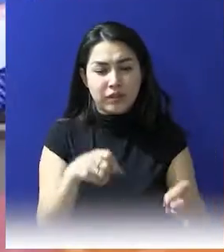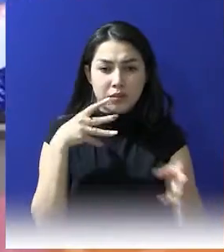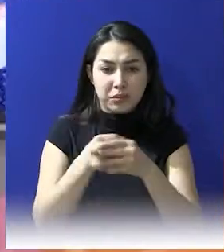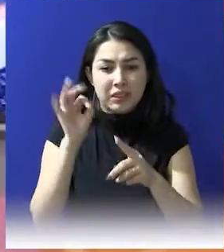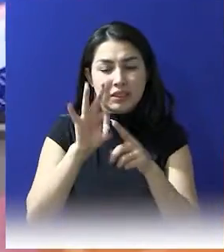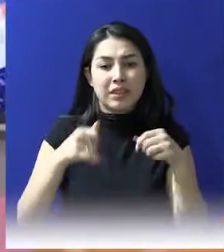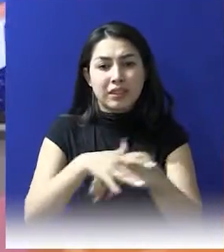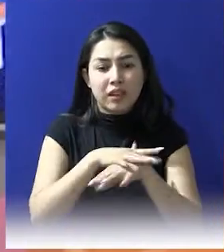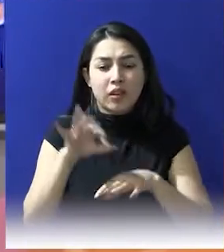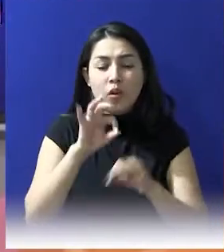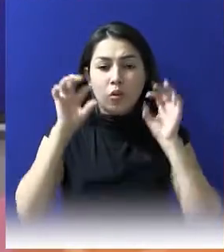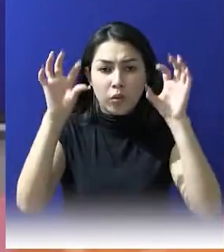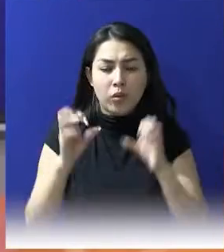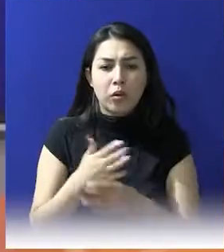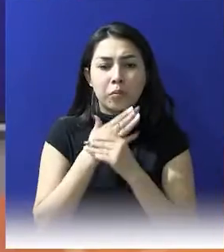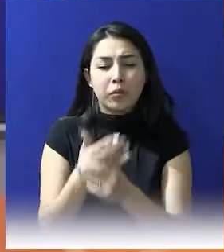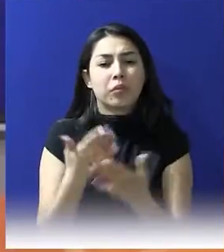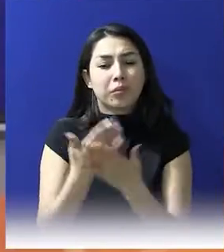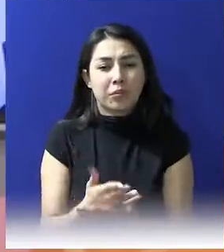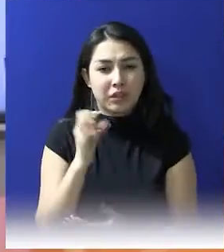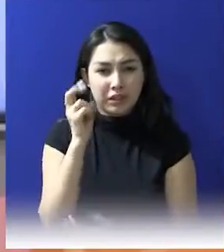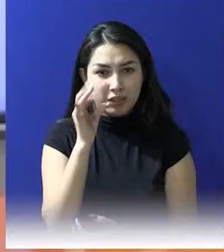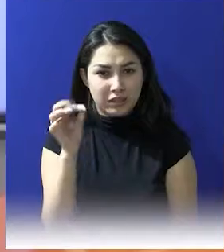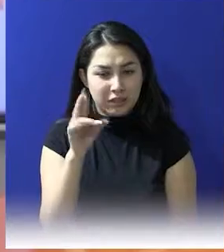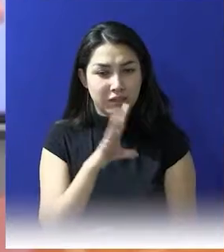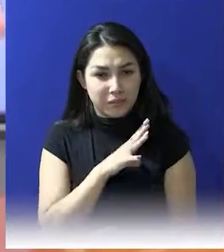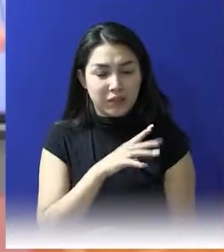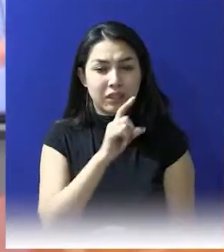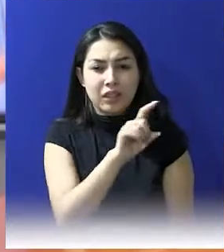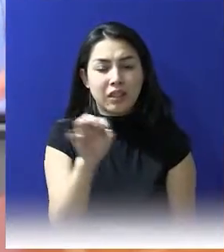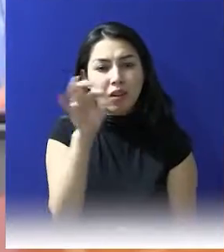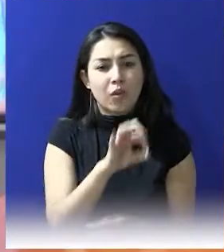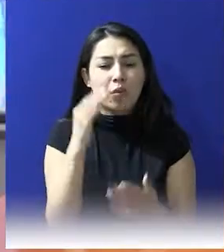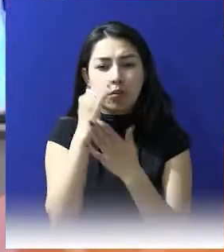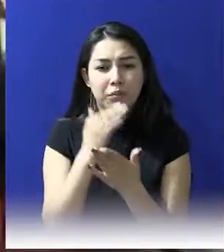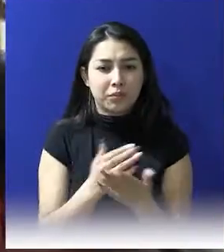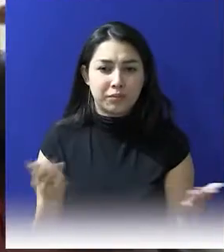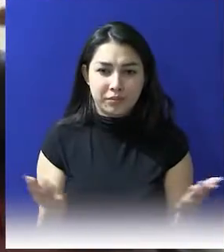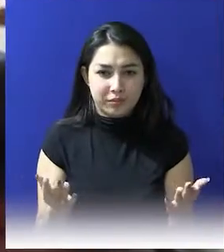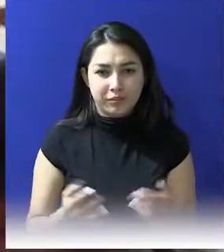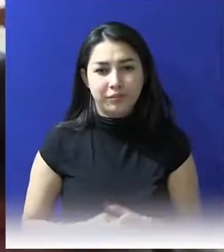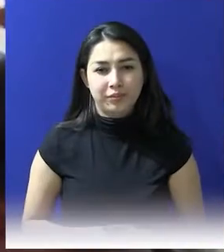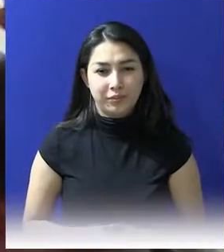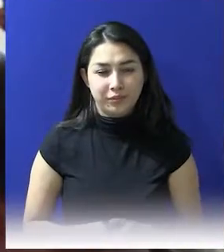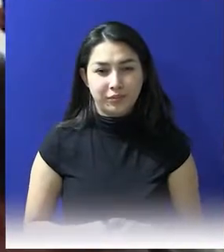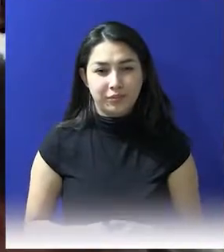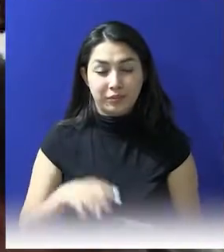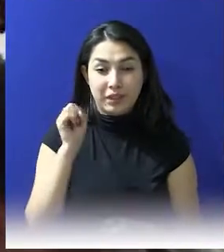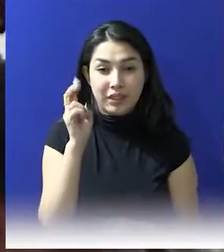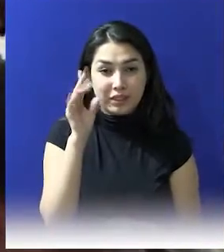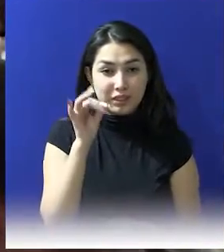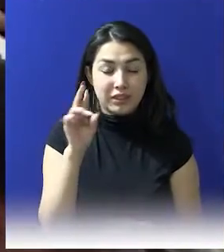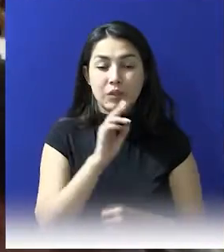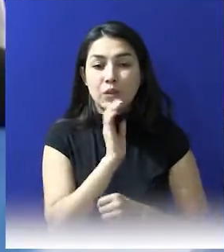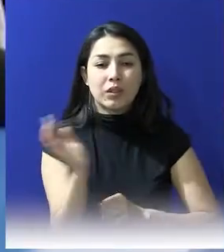заңды көмек акциясын ұйымдастырды. Онда басым бағыт алимент өндіруге бағытталды. Акция таңнан кешке дейін